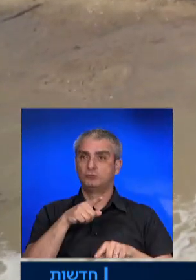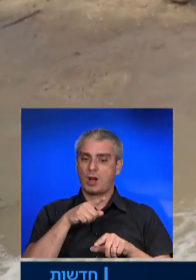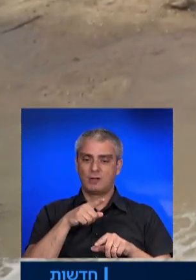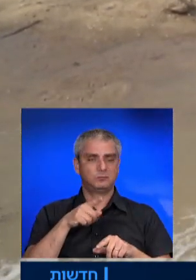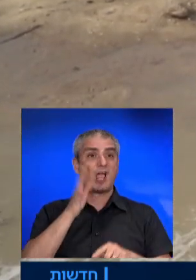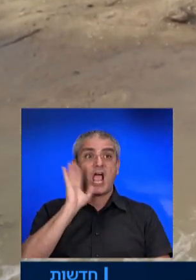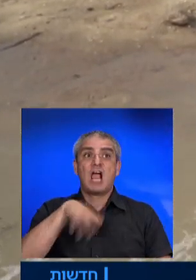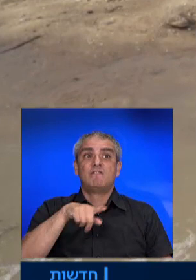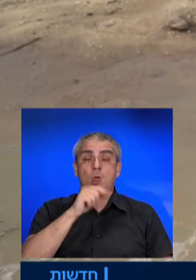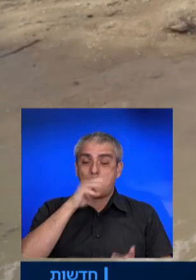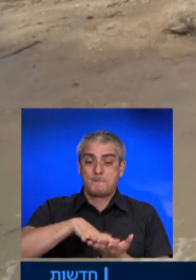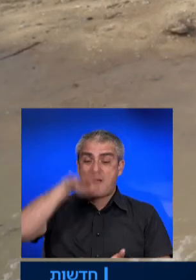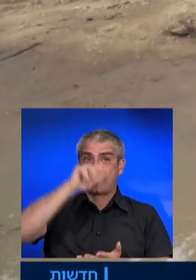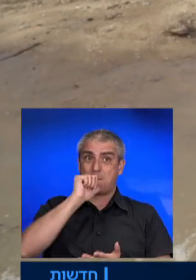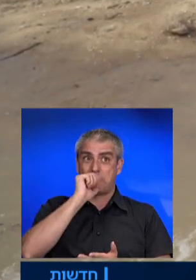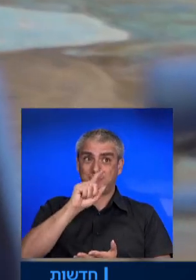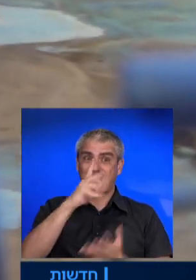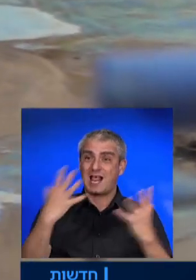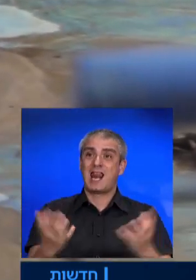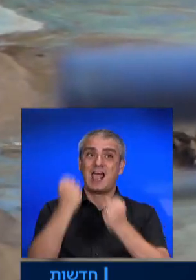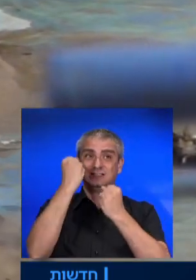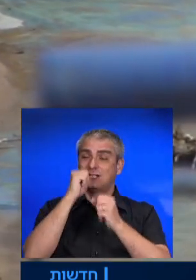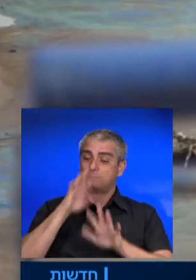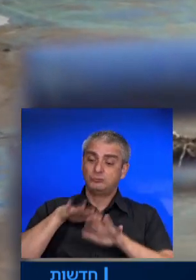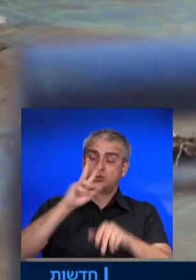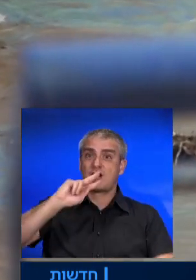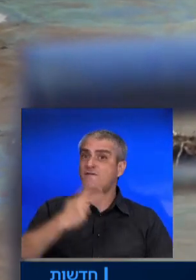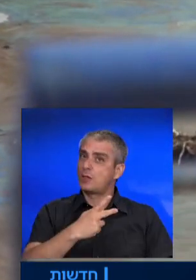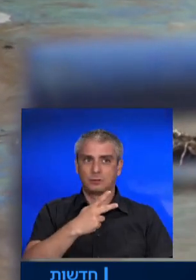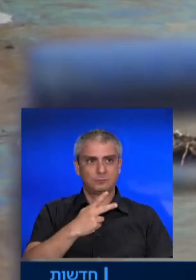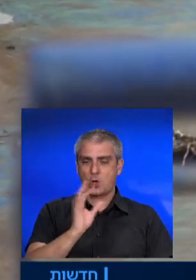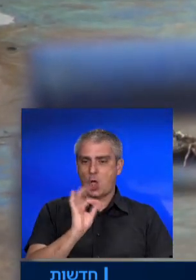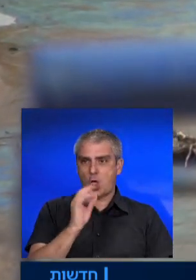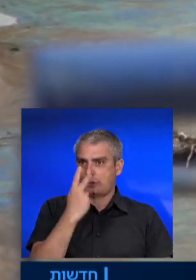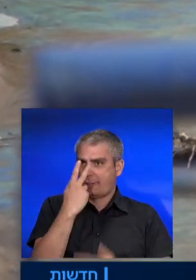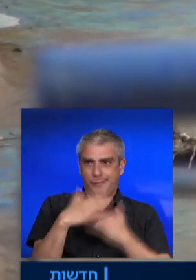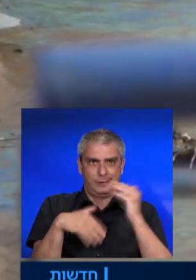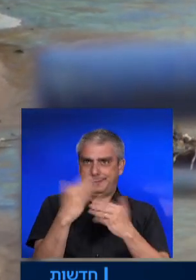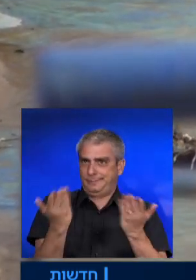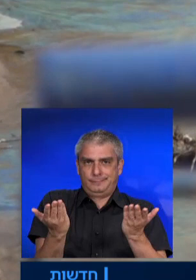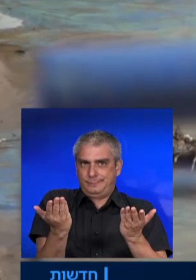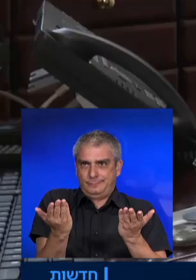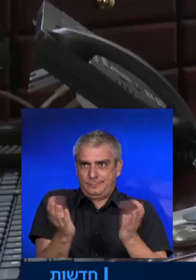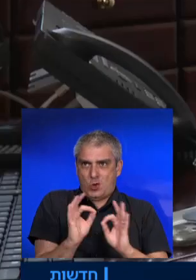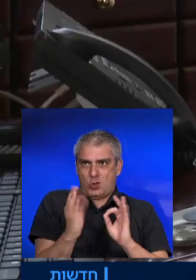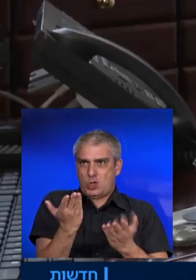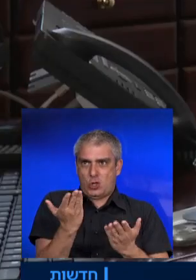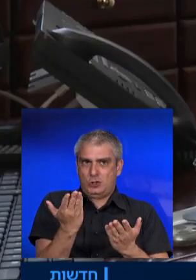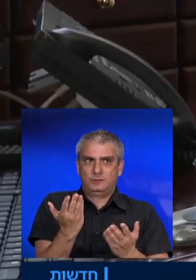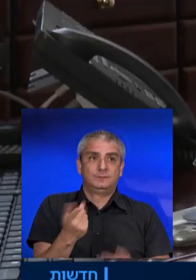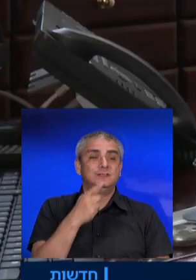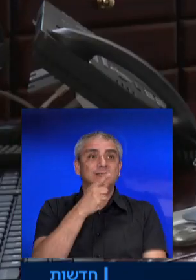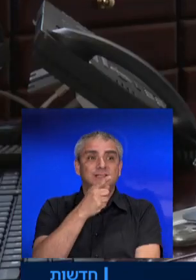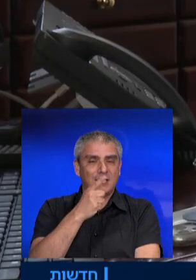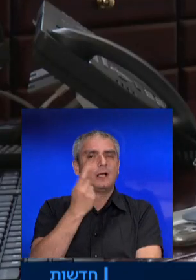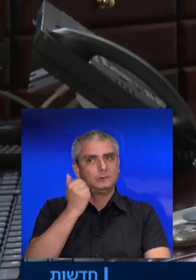פי שהמאגרים שאמורים להציל את נהריה משיטפון נוסף, עוד לא נראים במדרונות הגליל המערבי. זה ייקח קצת